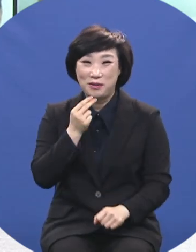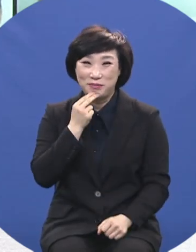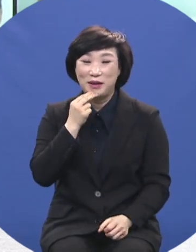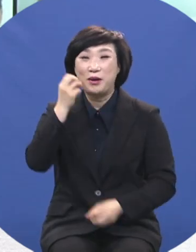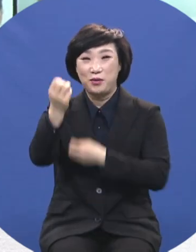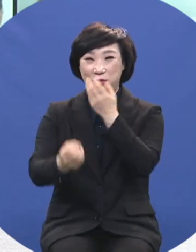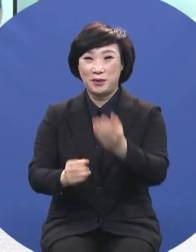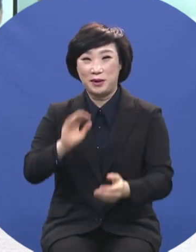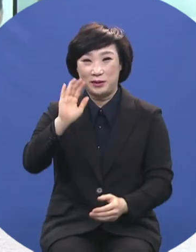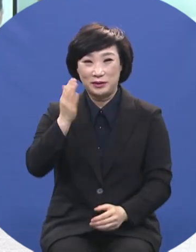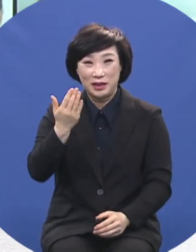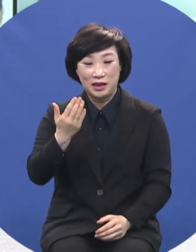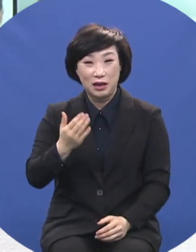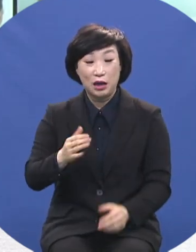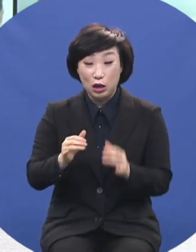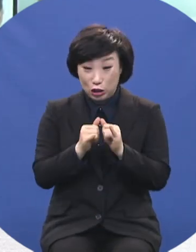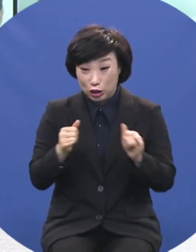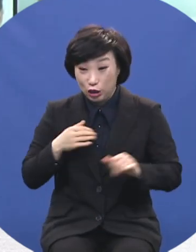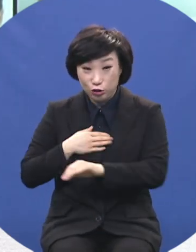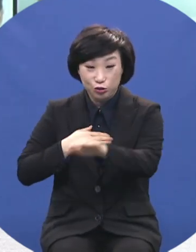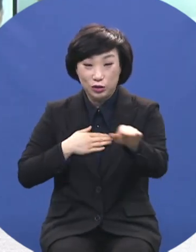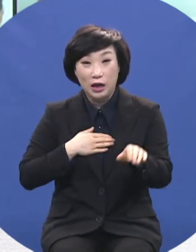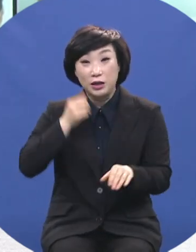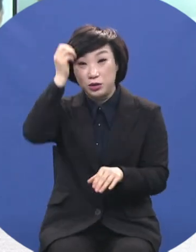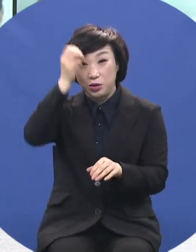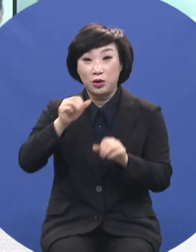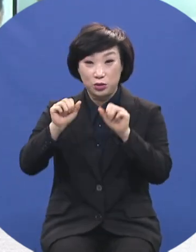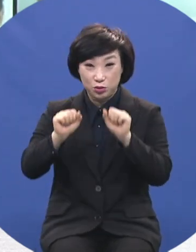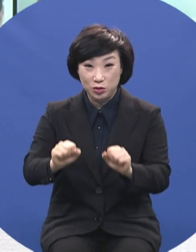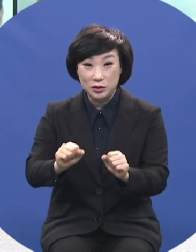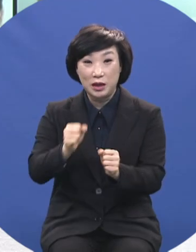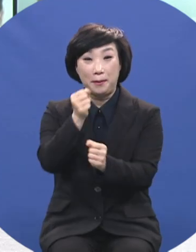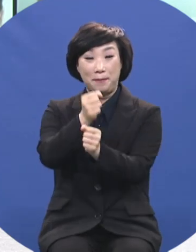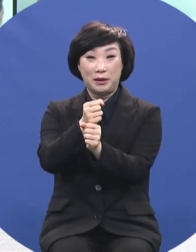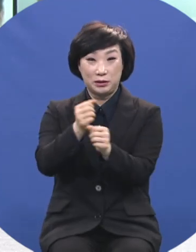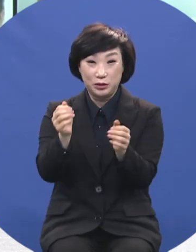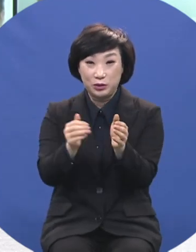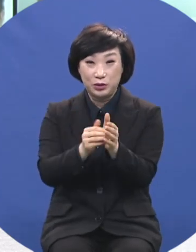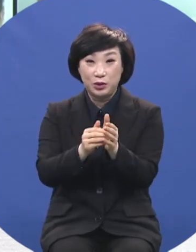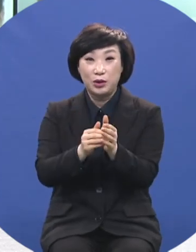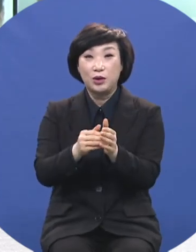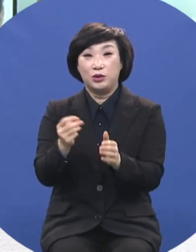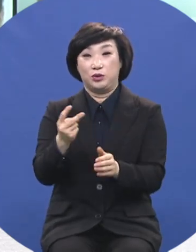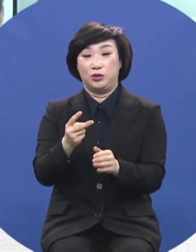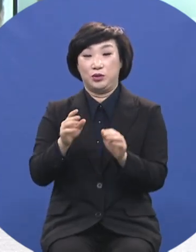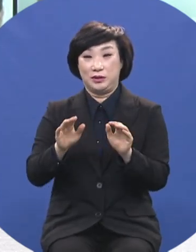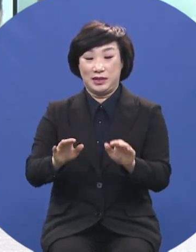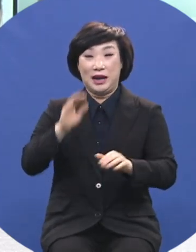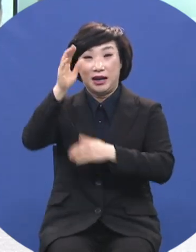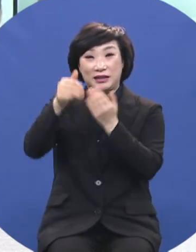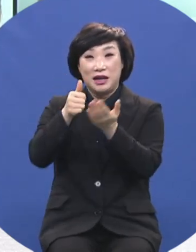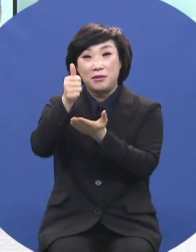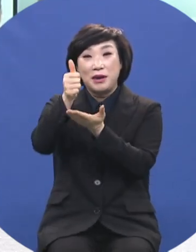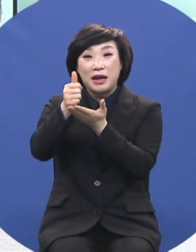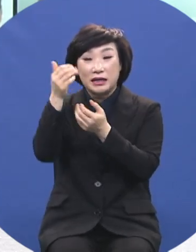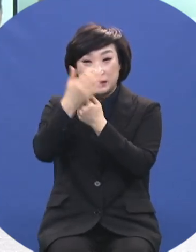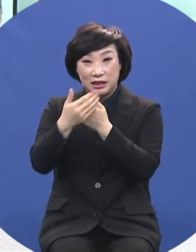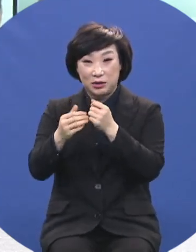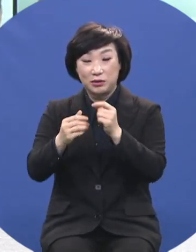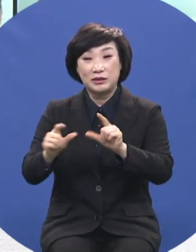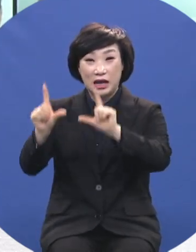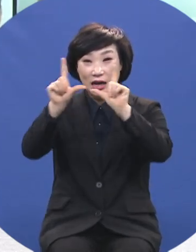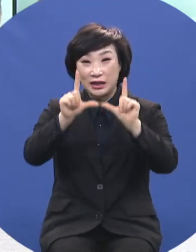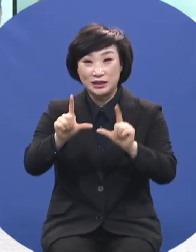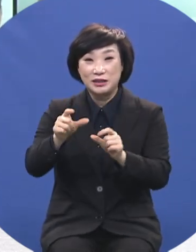없네. 인간이 영적인 존재로 지어졌고, 그리고 하나님의 은혜로 사는